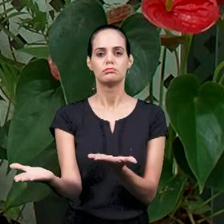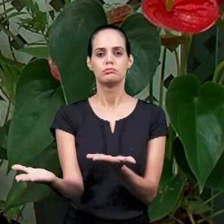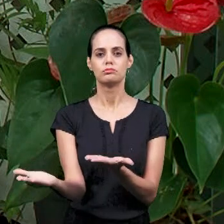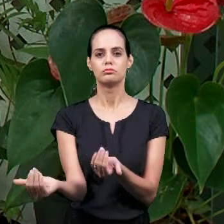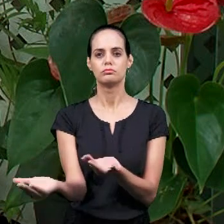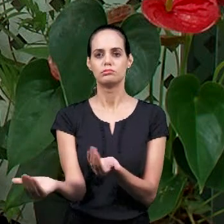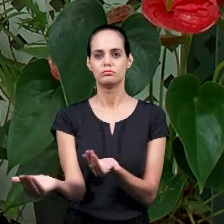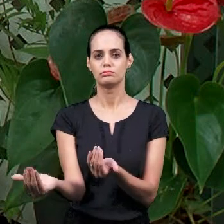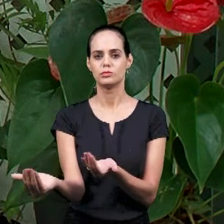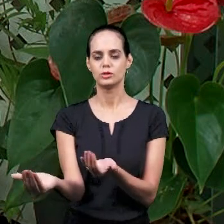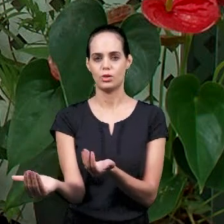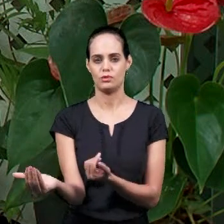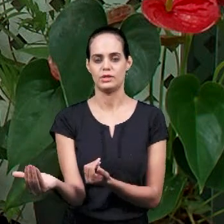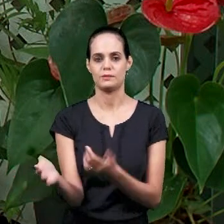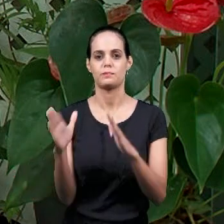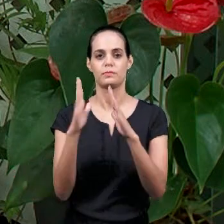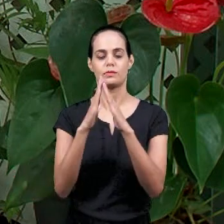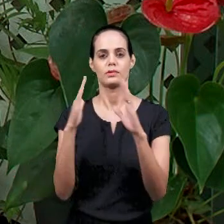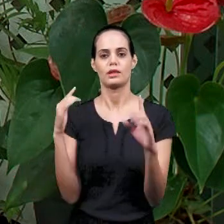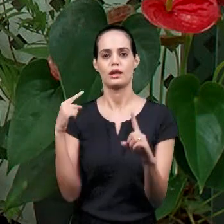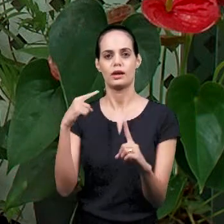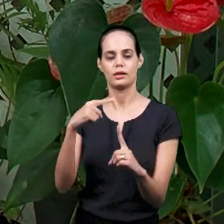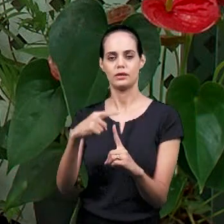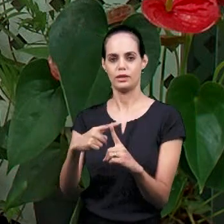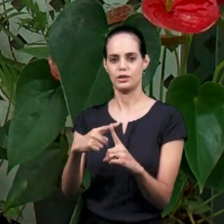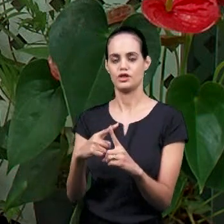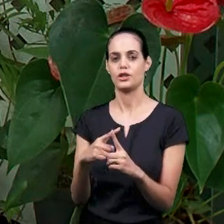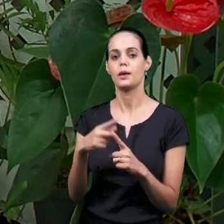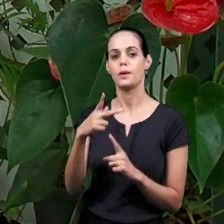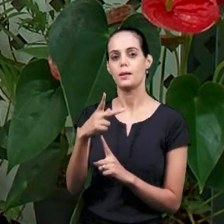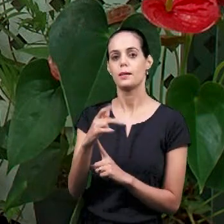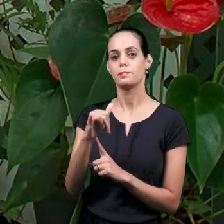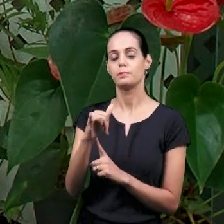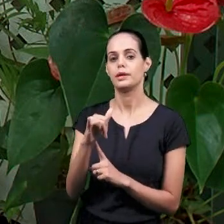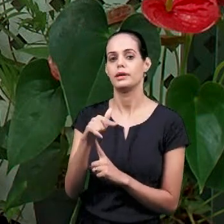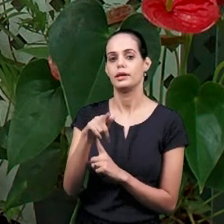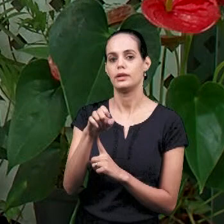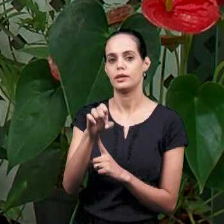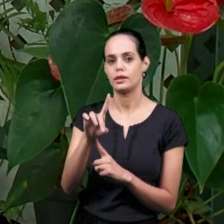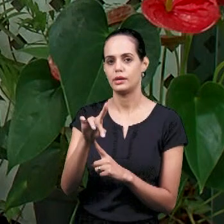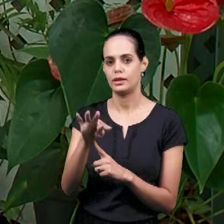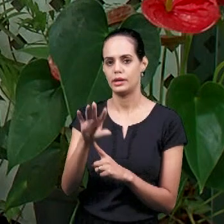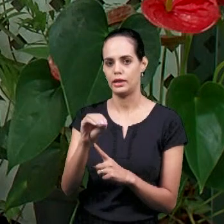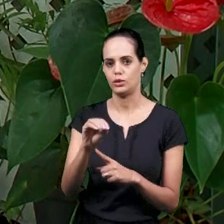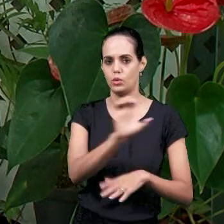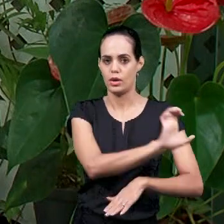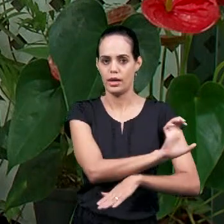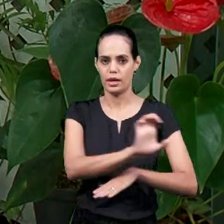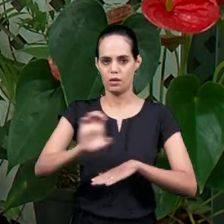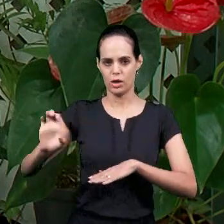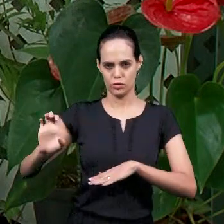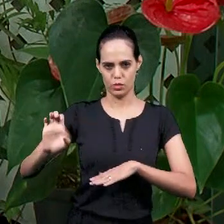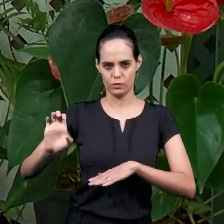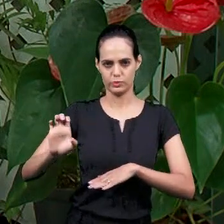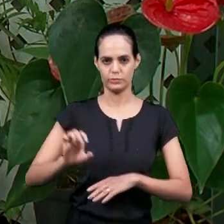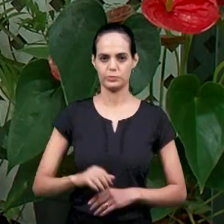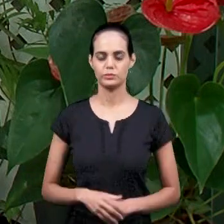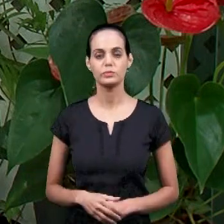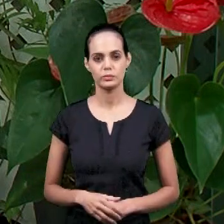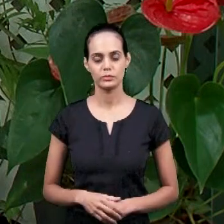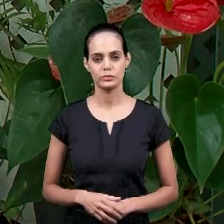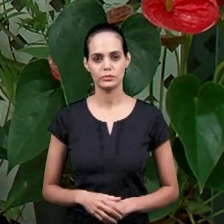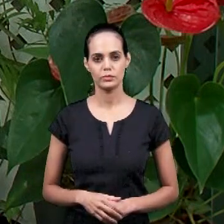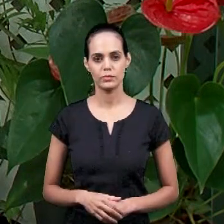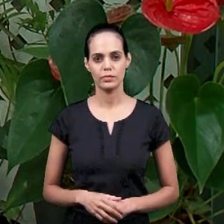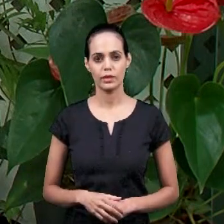jeunes de l'église de Biquito en Équateur. Je vais vous montrer,